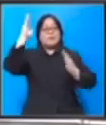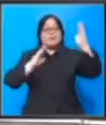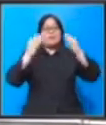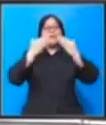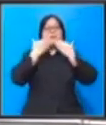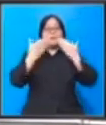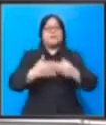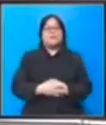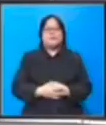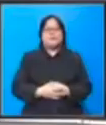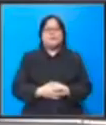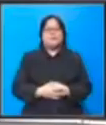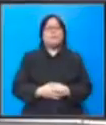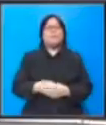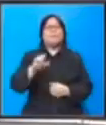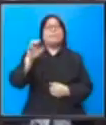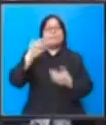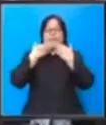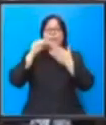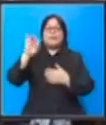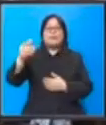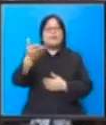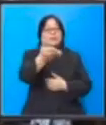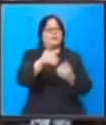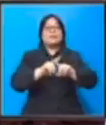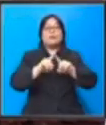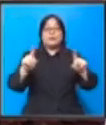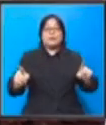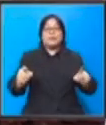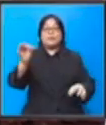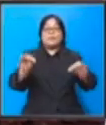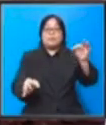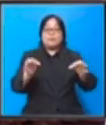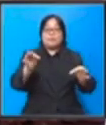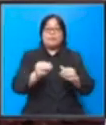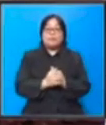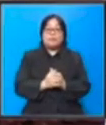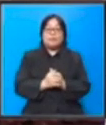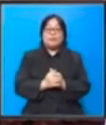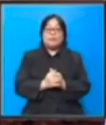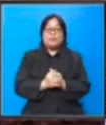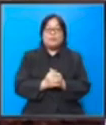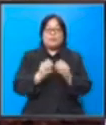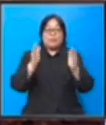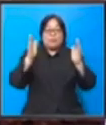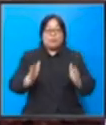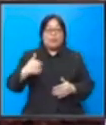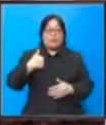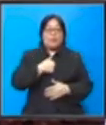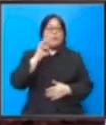Malaysia? Terima kasih. Saya sekejang, sila timbalan Menteri. Kalau warga negara kita